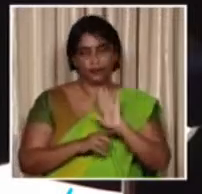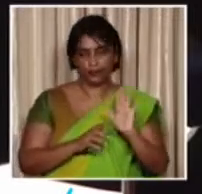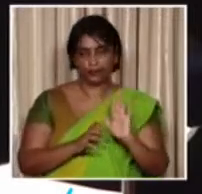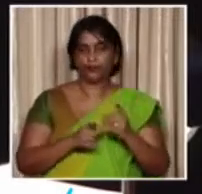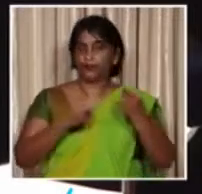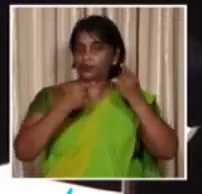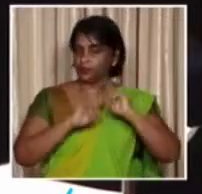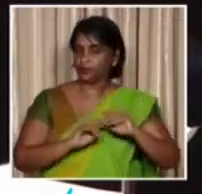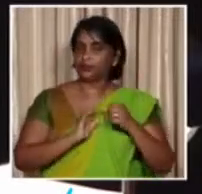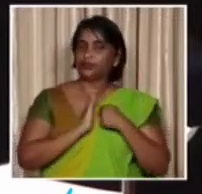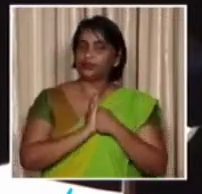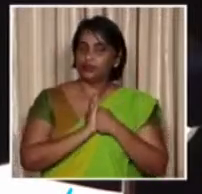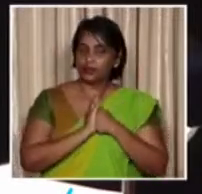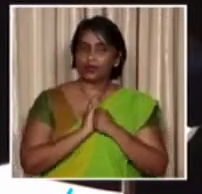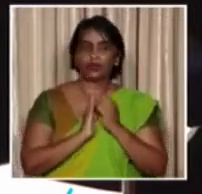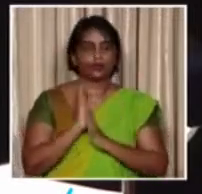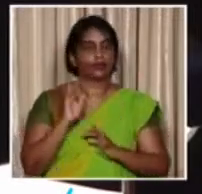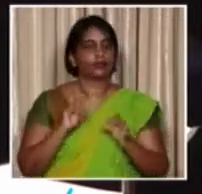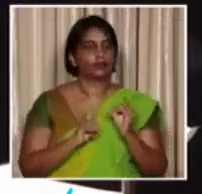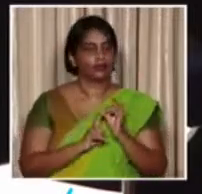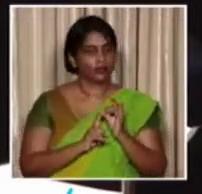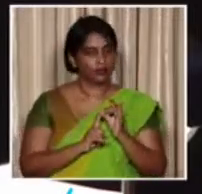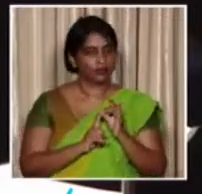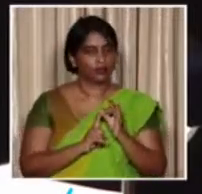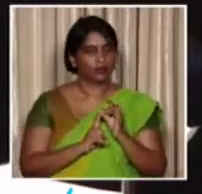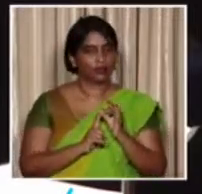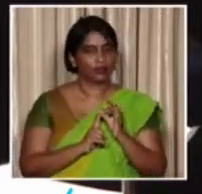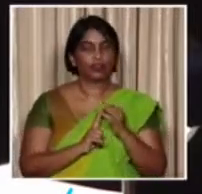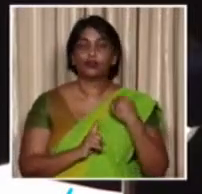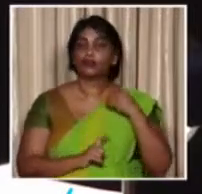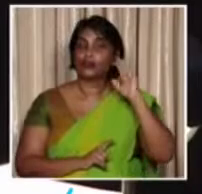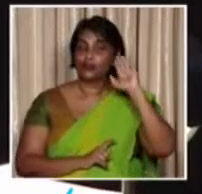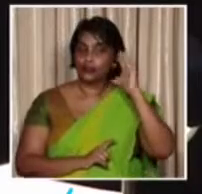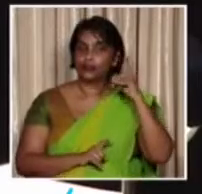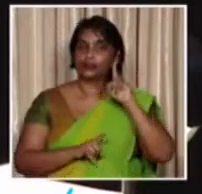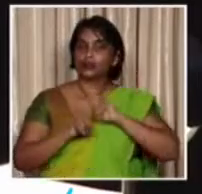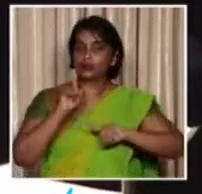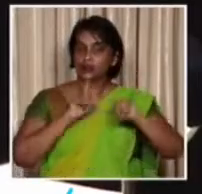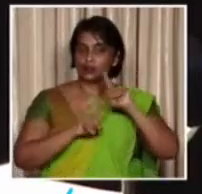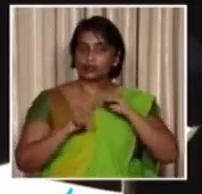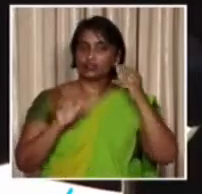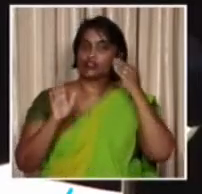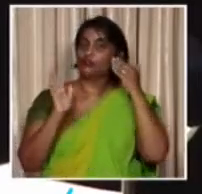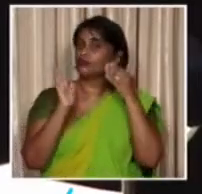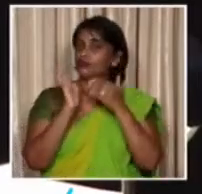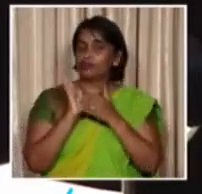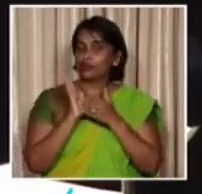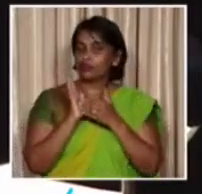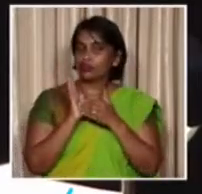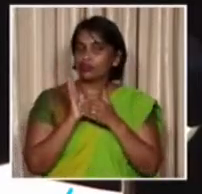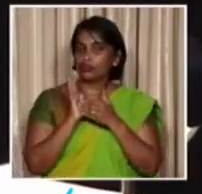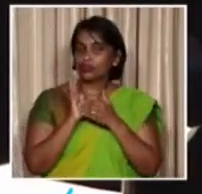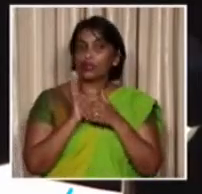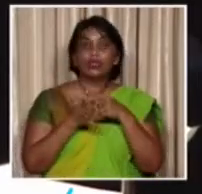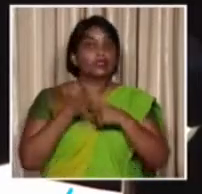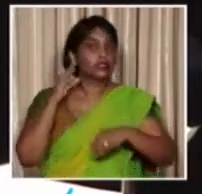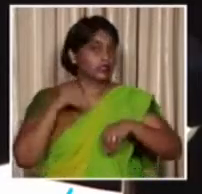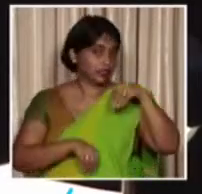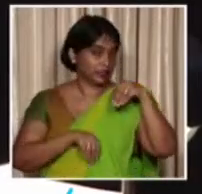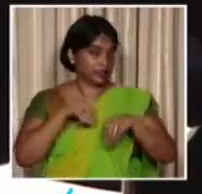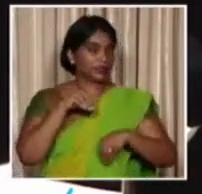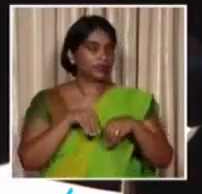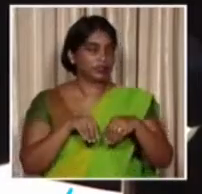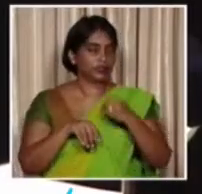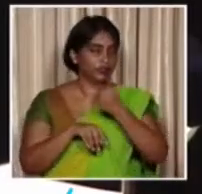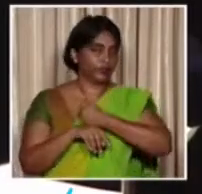ඊළඟ කරු මන්ත්‍රීතුමනි විශේෂයෙන් මේ සාකච්ඡාවද මතුවලා තිබෙන්නේ මේ ඡන්දේ පිළිබඳ තමයි